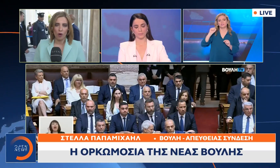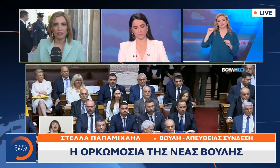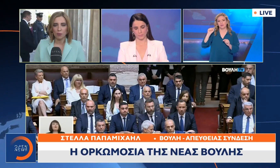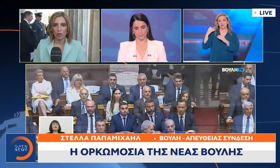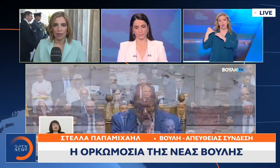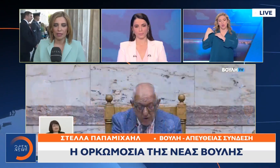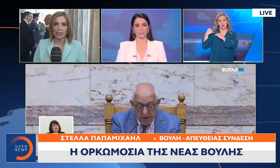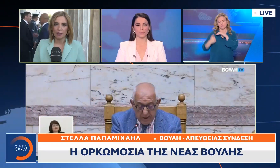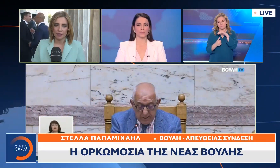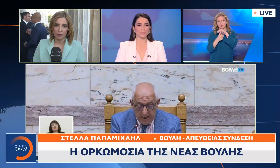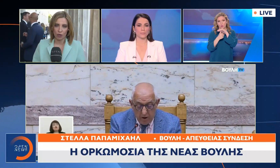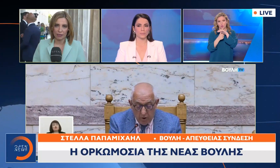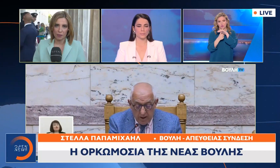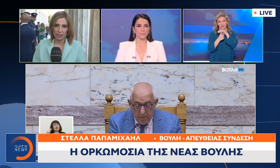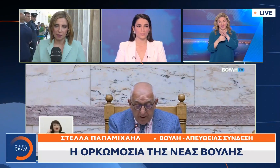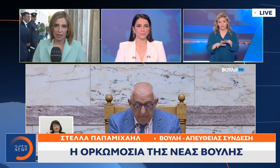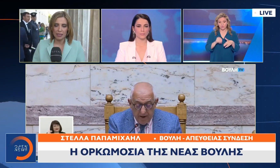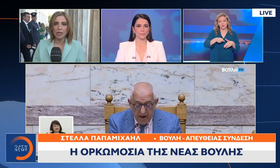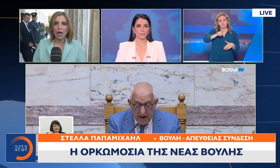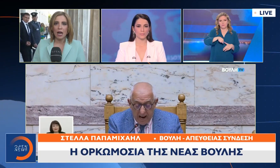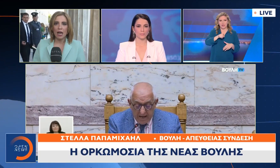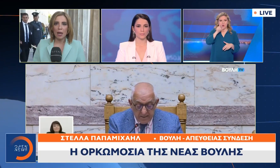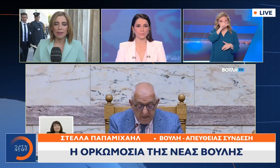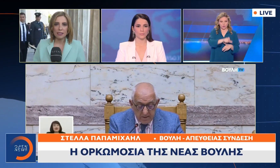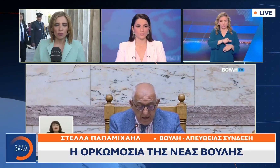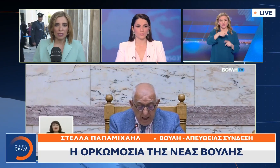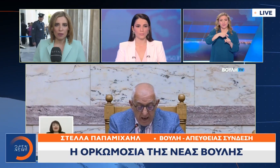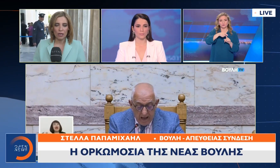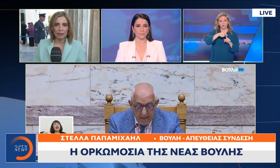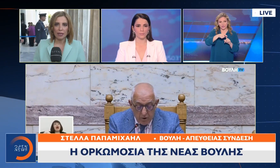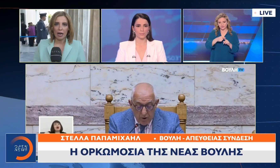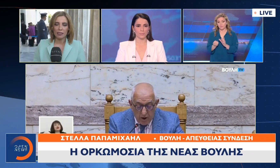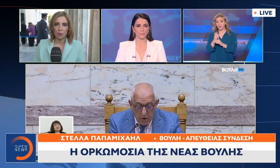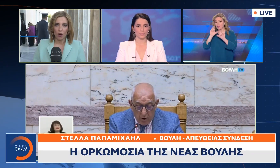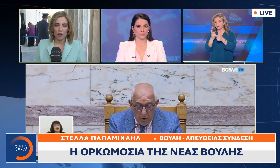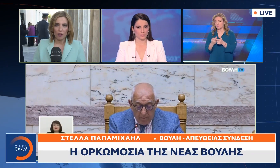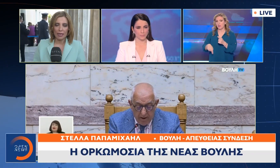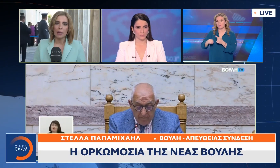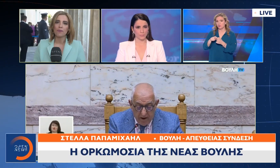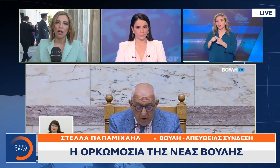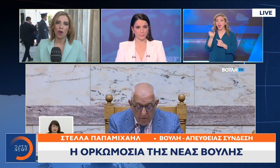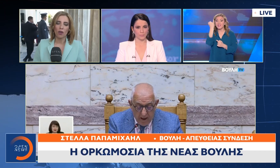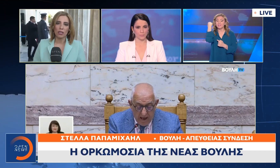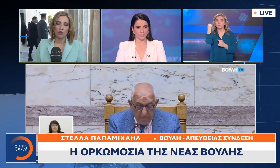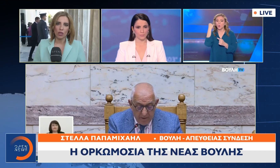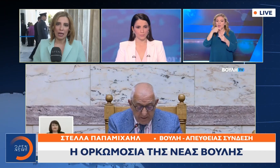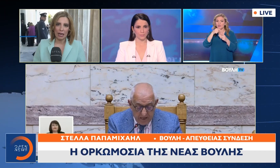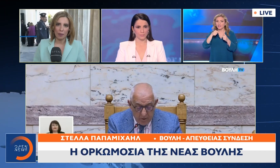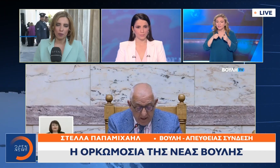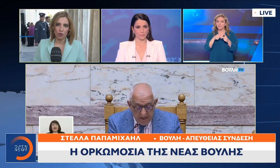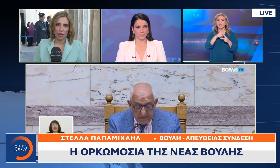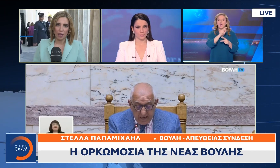το τιμόνι της Προεδρίας για αυτή τη Βουλή της μίας ημέρας. Επίσης από τη Νέα Δημοκρατία αντιπρόεδροι θα είναι ο